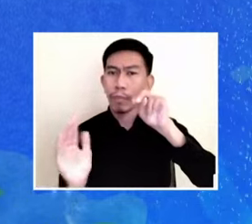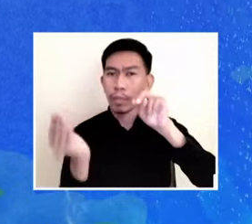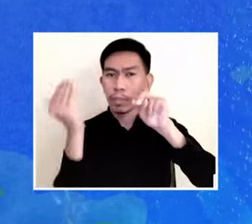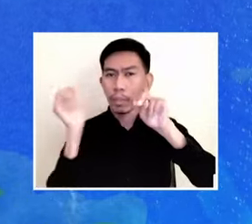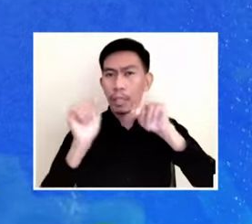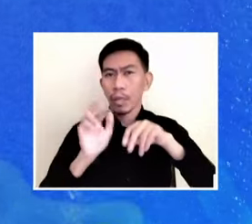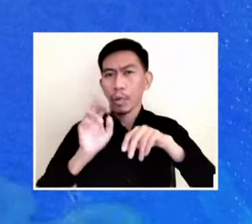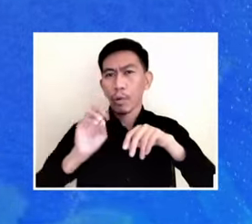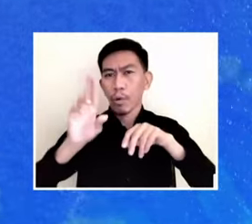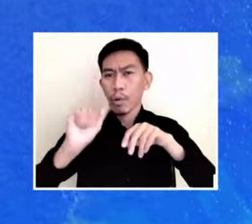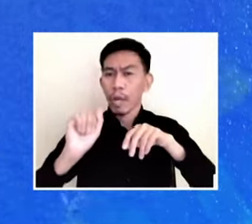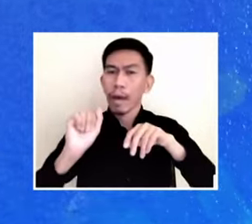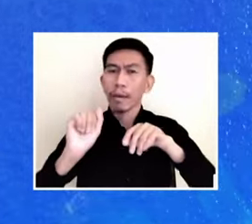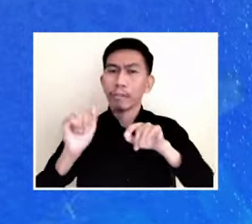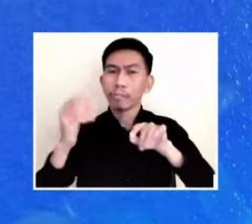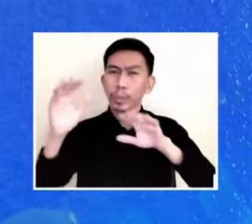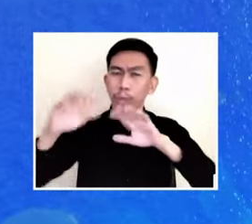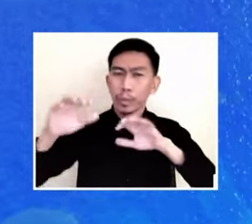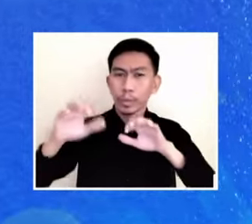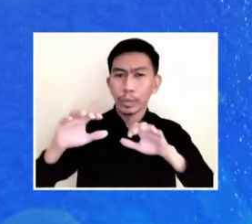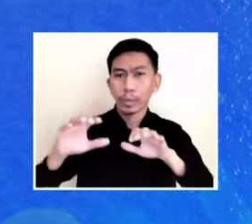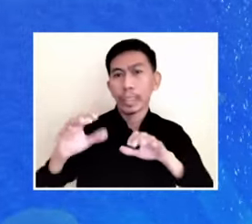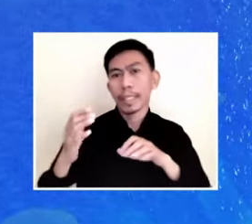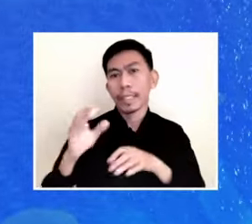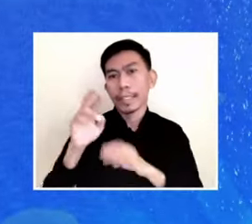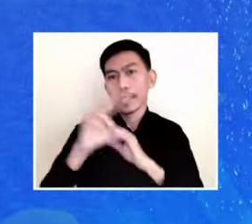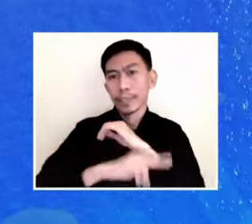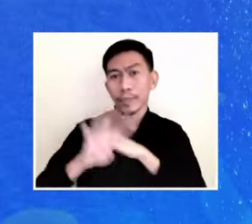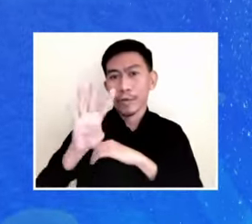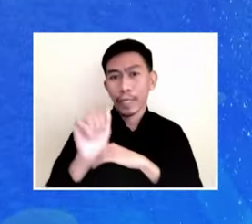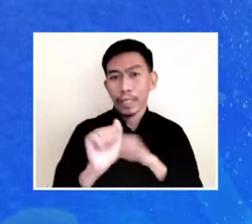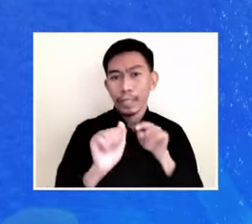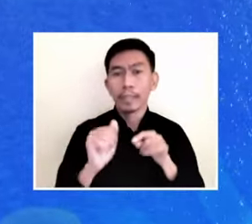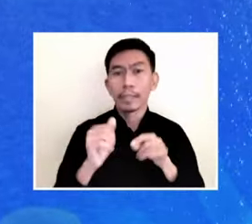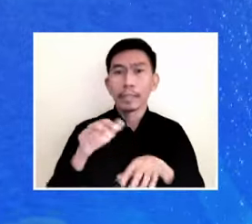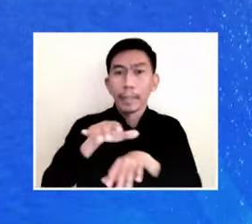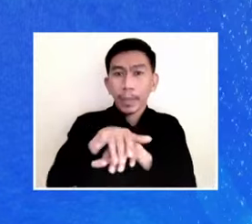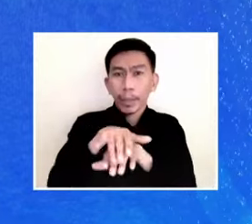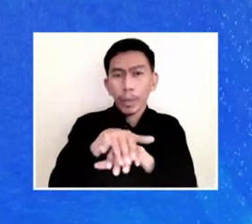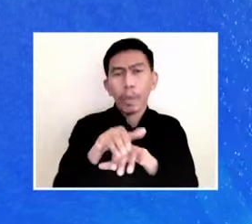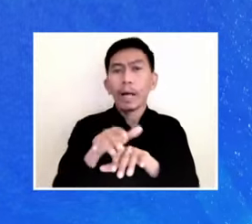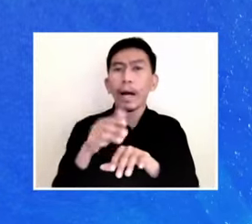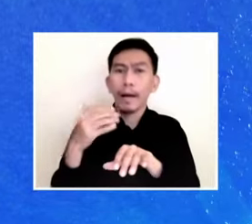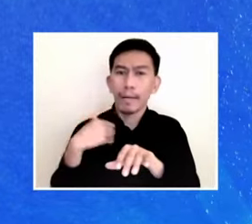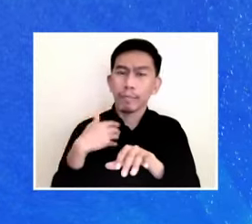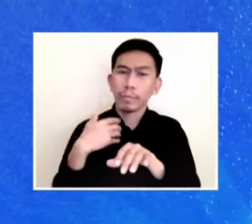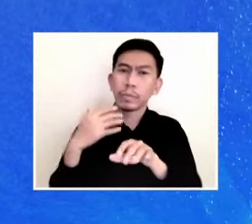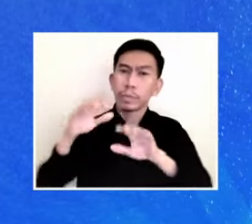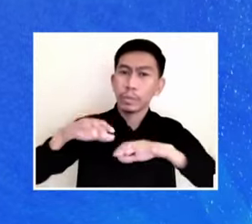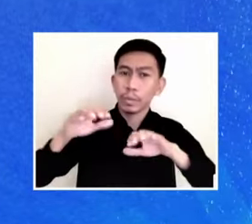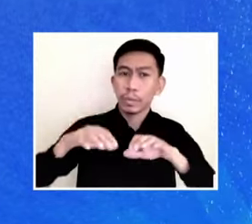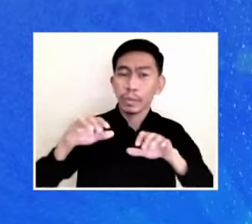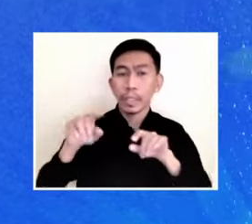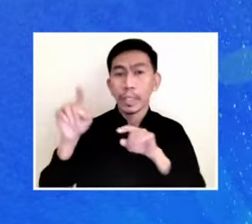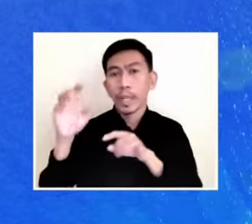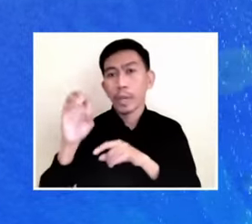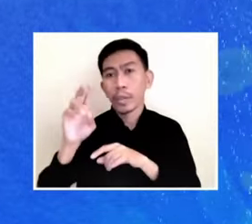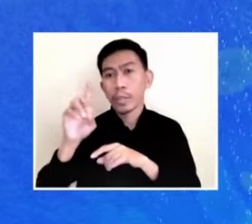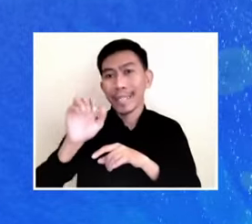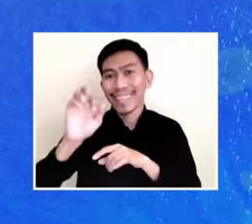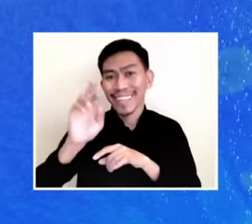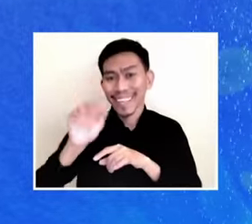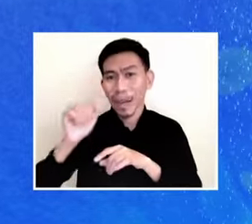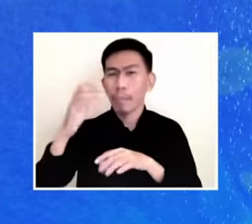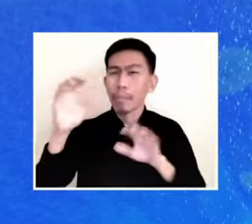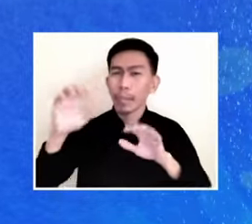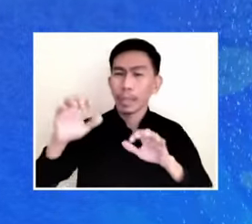Calabarzon. Bandang tanghali, meron ding ulan sa Mindoro. At sa hapon naman hanggang sa gabi, dito po makakaranas ng ulan sa Cordillera at sa Cagayan